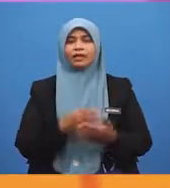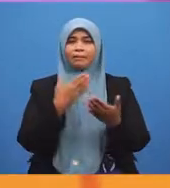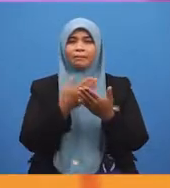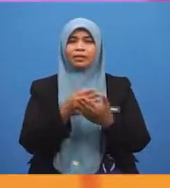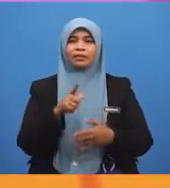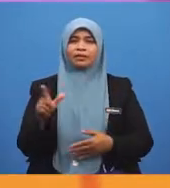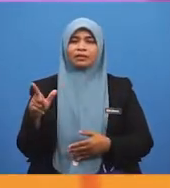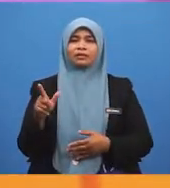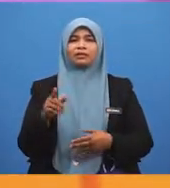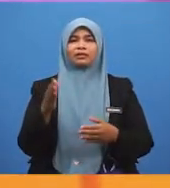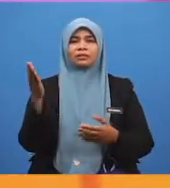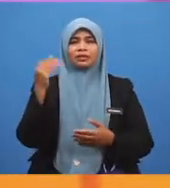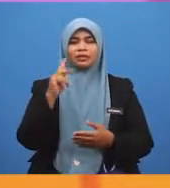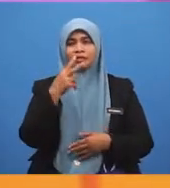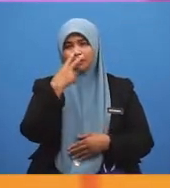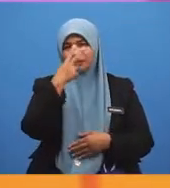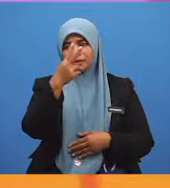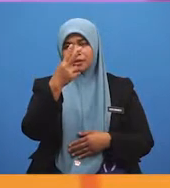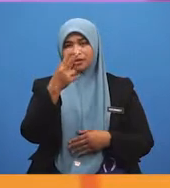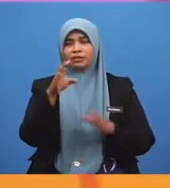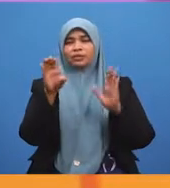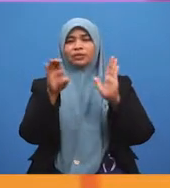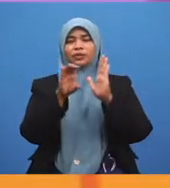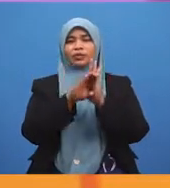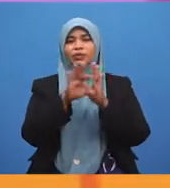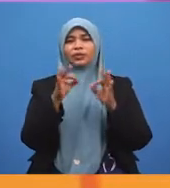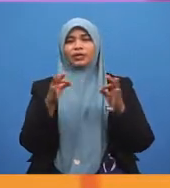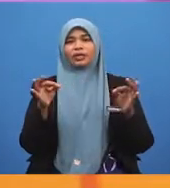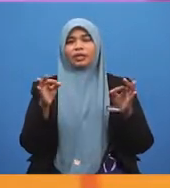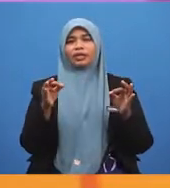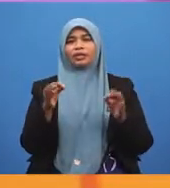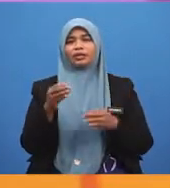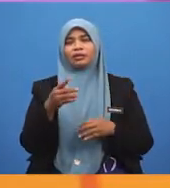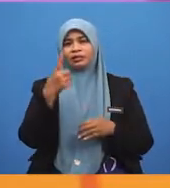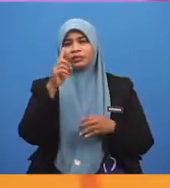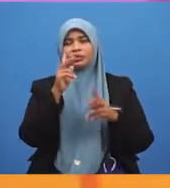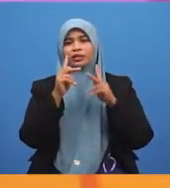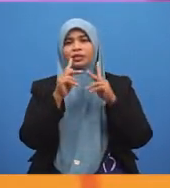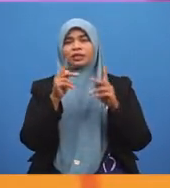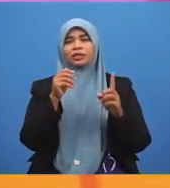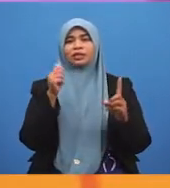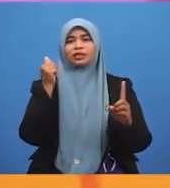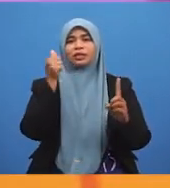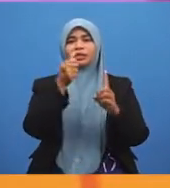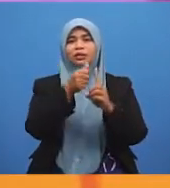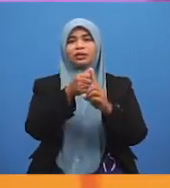Baiklah, mari kita lihat pula contoh ayat bagi kata arah yang kedua,